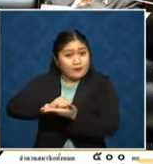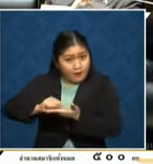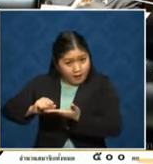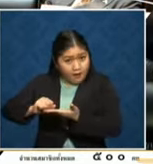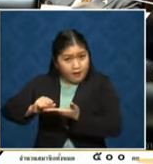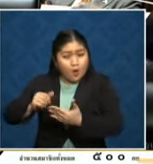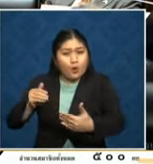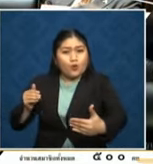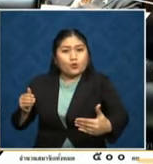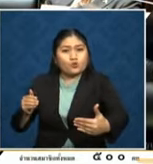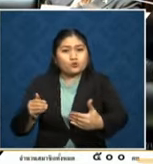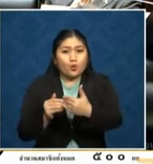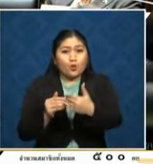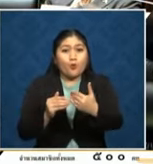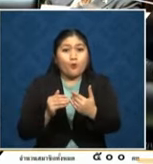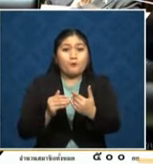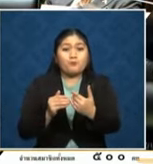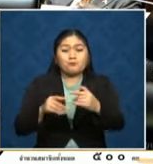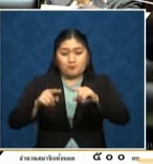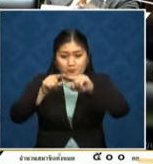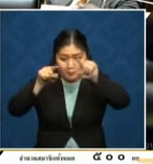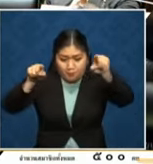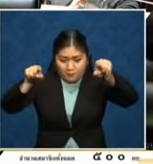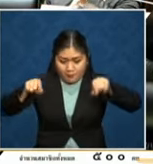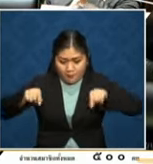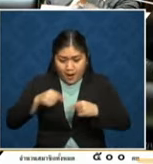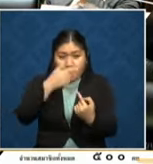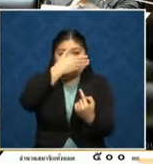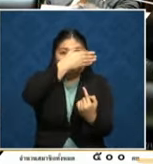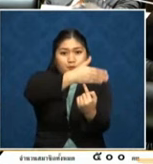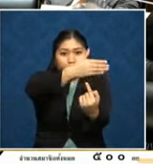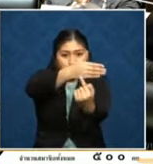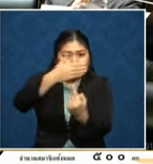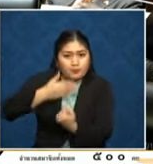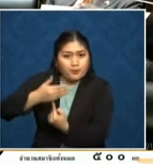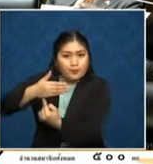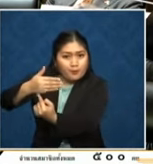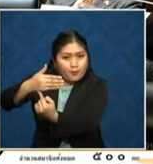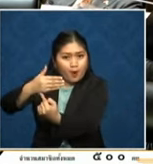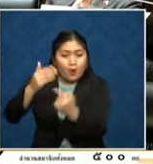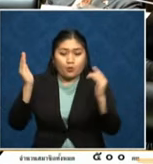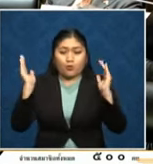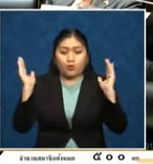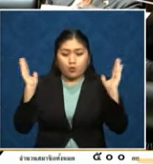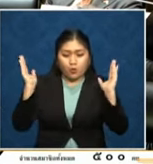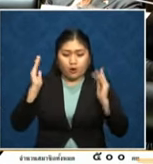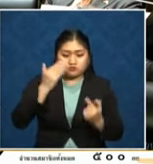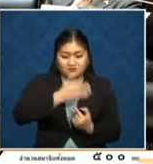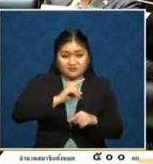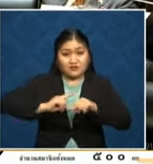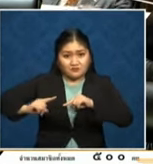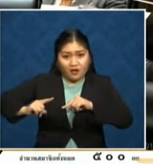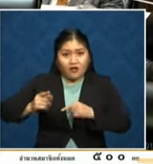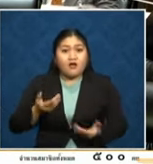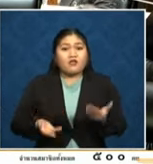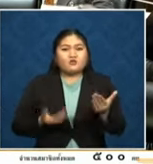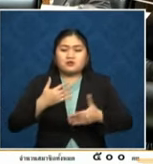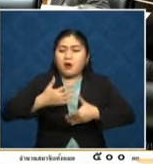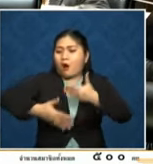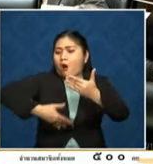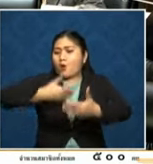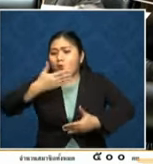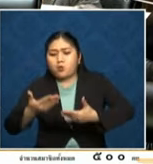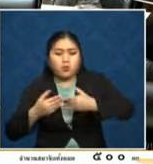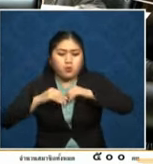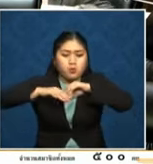าะการติดตั้งป้ายโฆษณาของป้ายกองโจรของหมู่บ้านจัดสรรที่ขายกันเกลื่